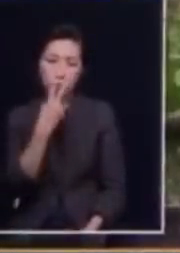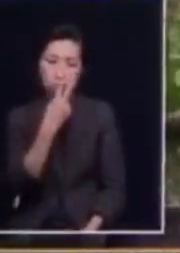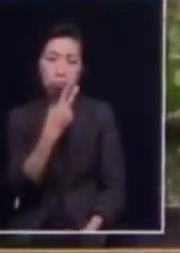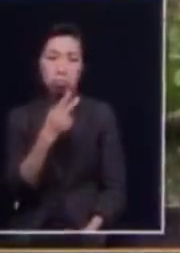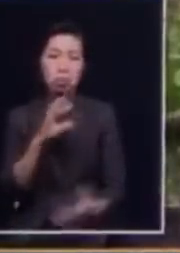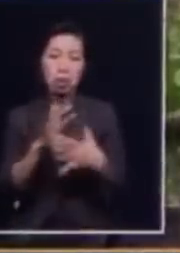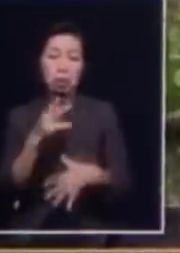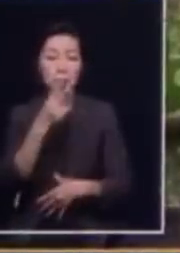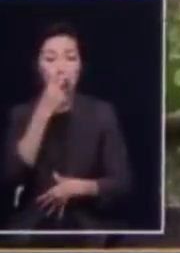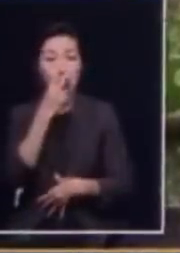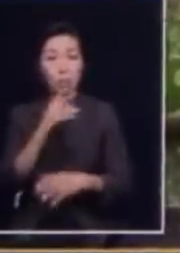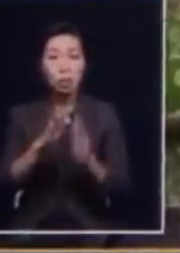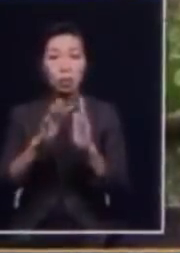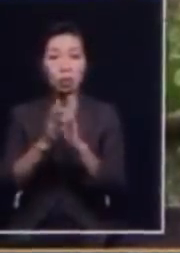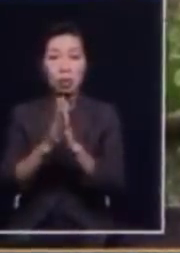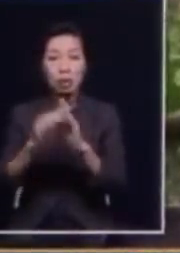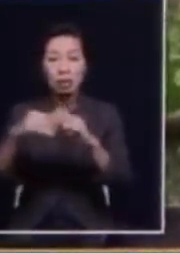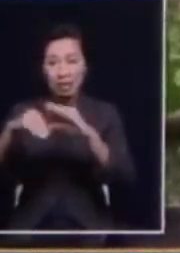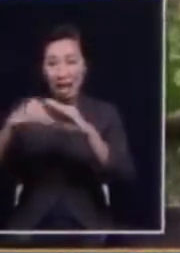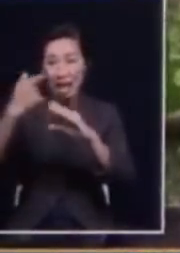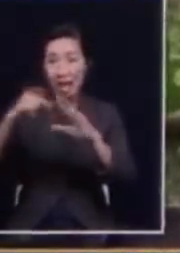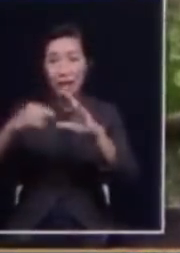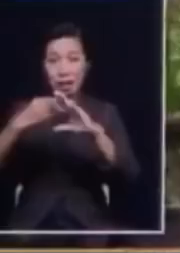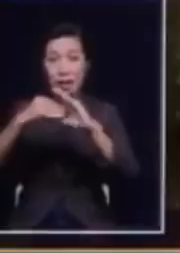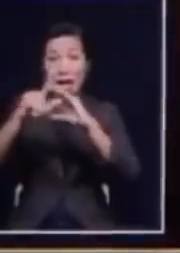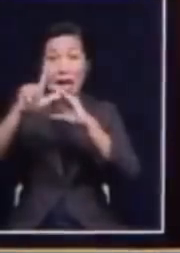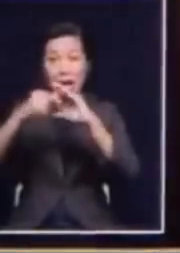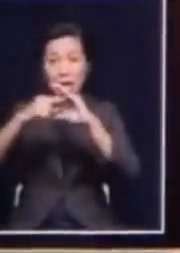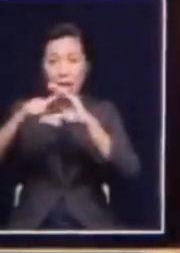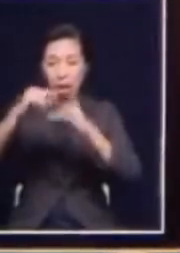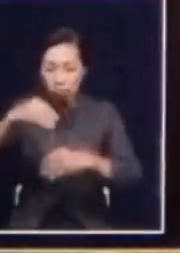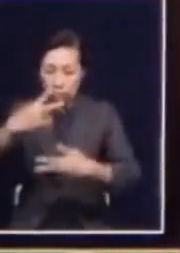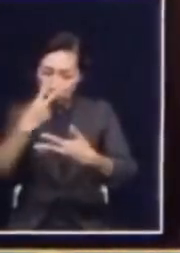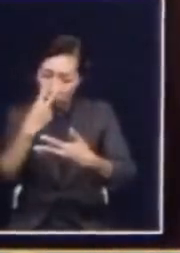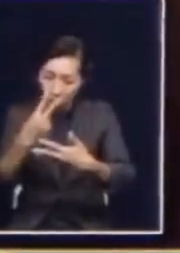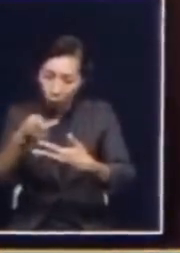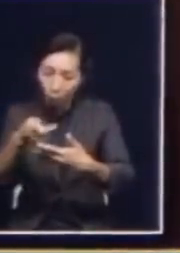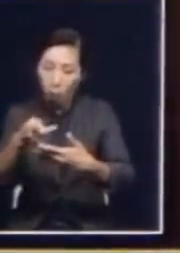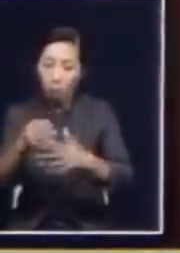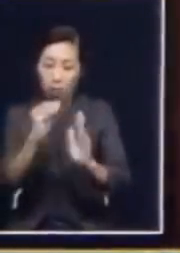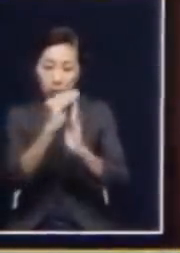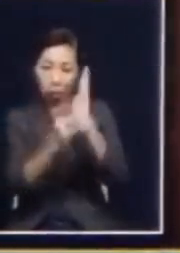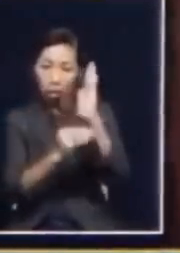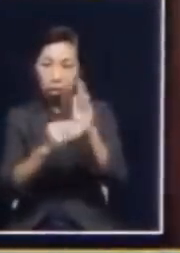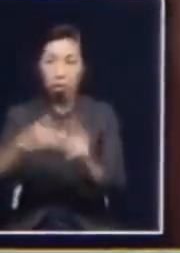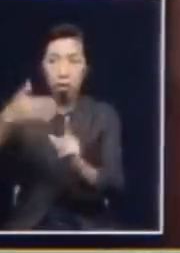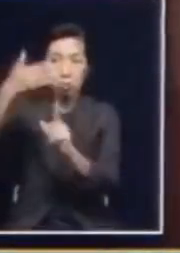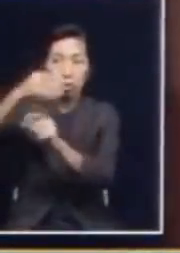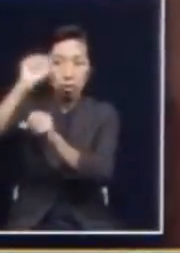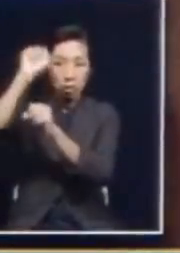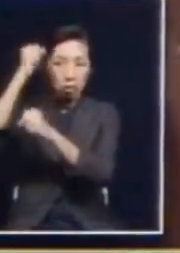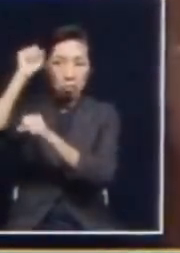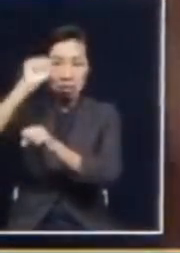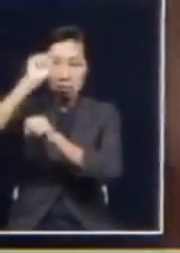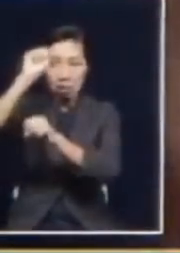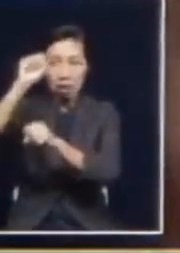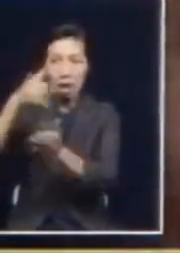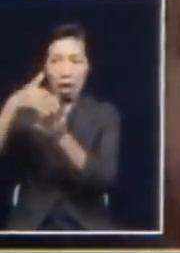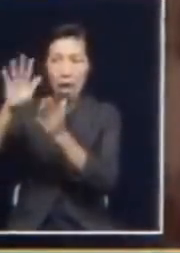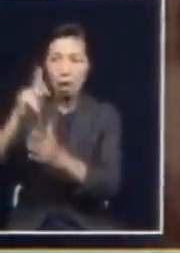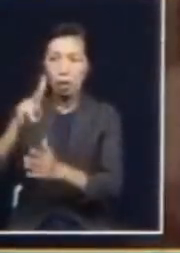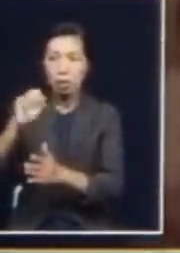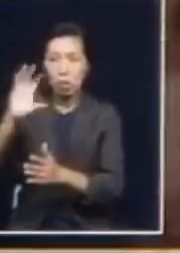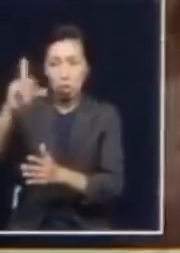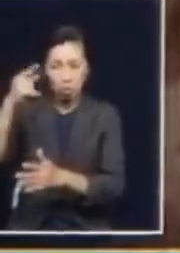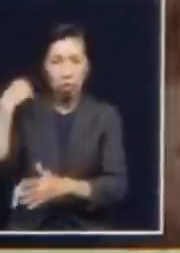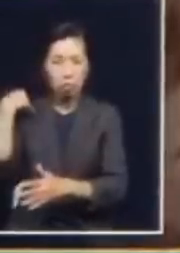ผมก็เปิดดูไลน์เลยที่พวกส่งมานะจังหวัดตรงนู้นจังหวัดนี้ก็ขับติดป้ายขับไล่คสช.กันหมดนะยิ่ง